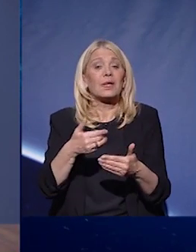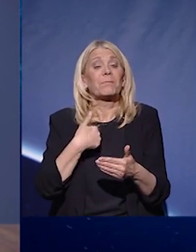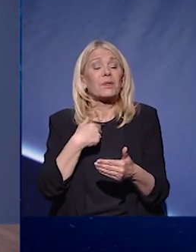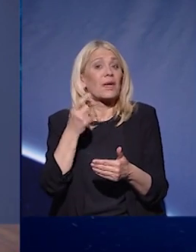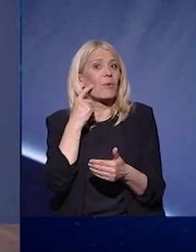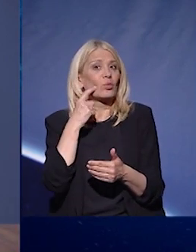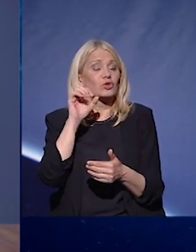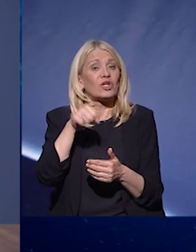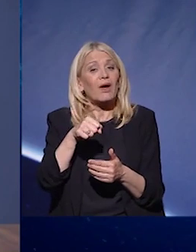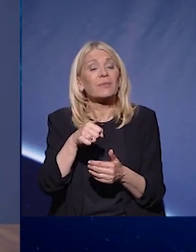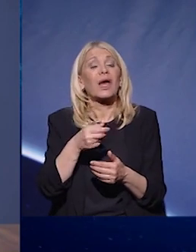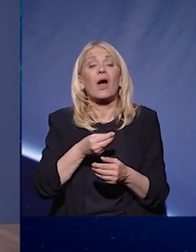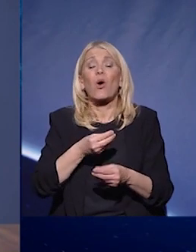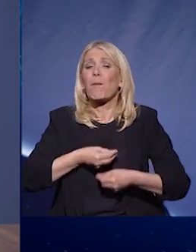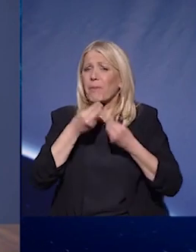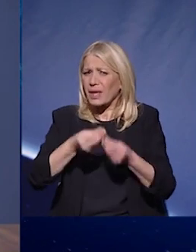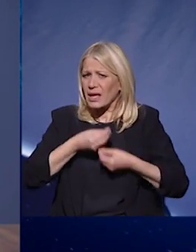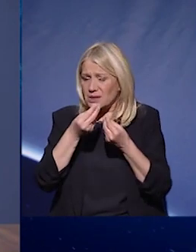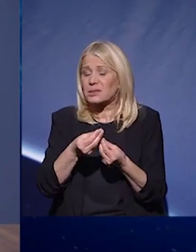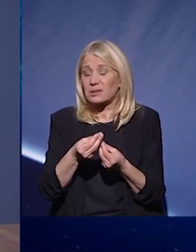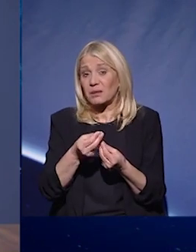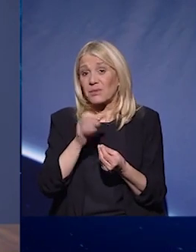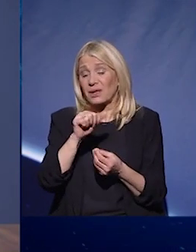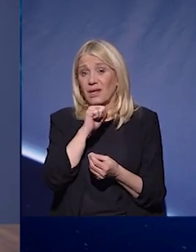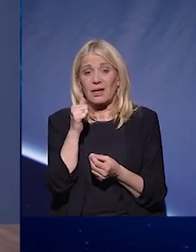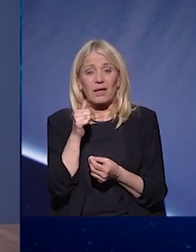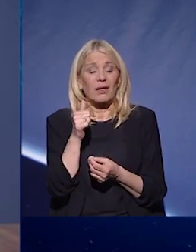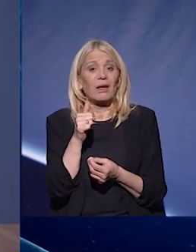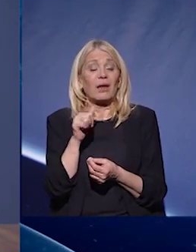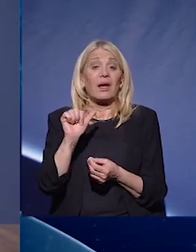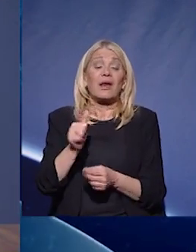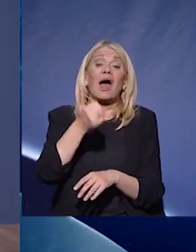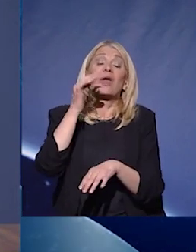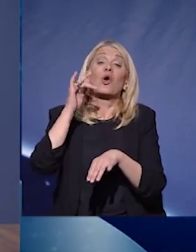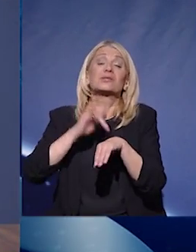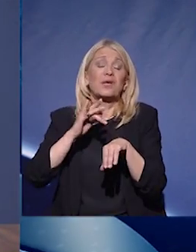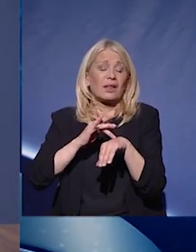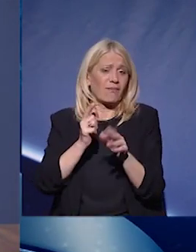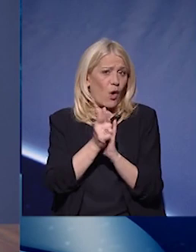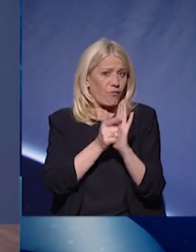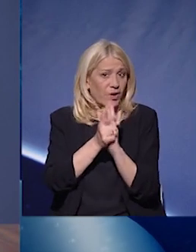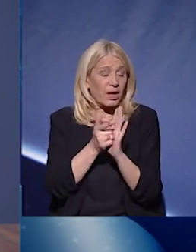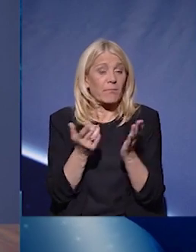pokušavam da objasnim da je to najosetljiviji period